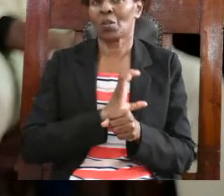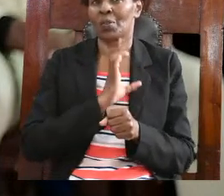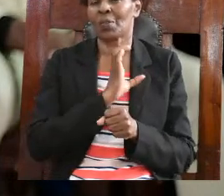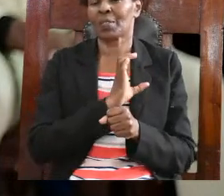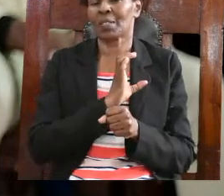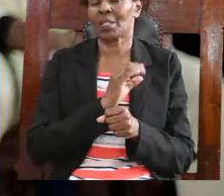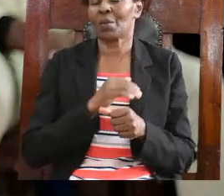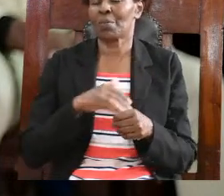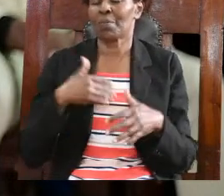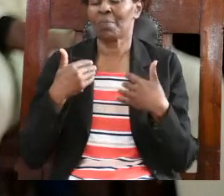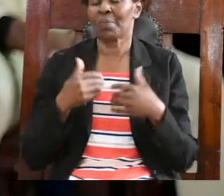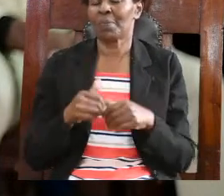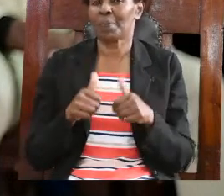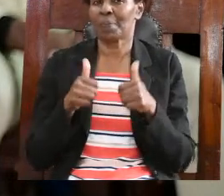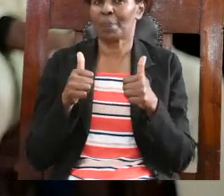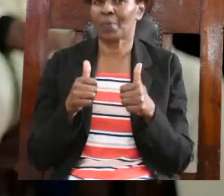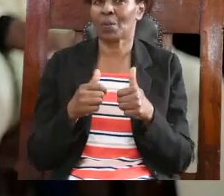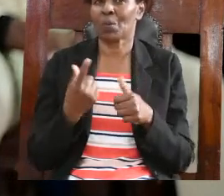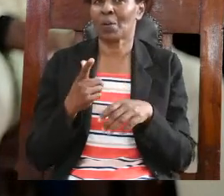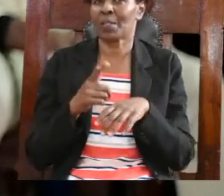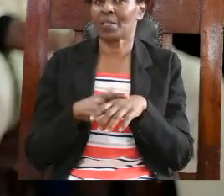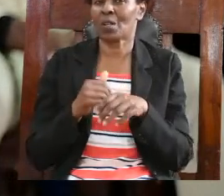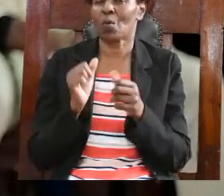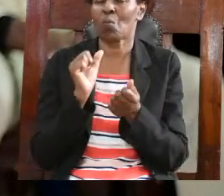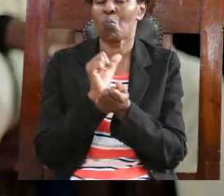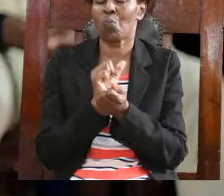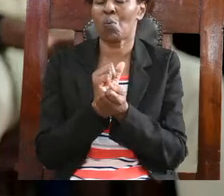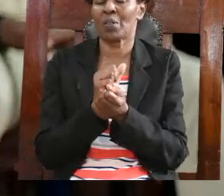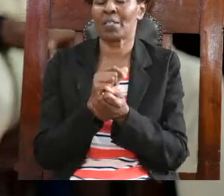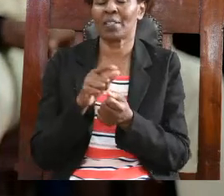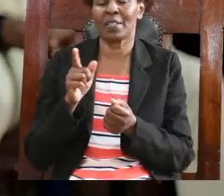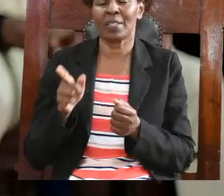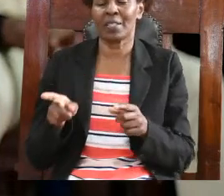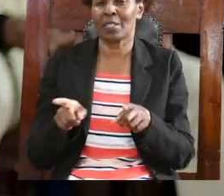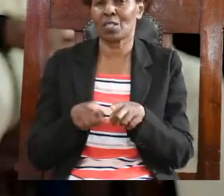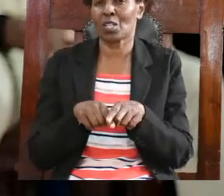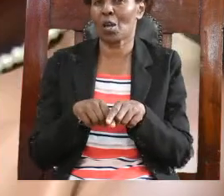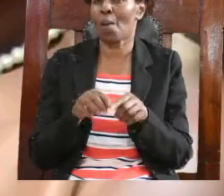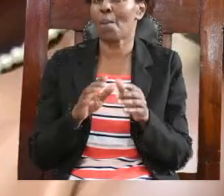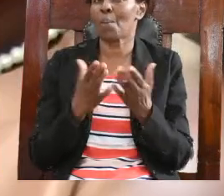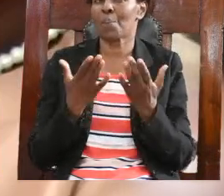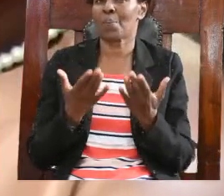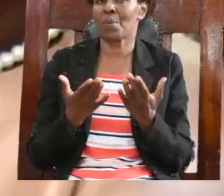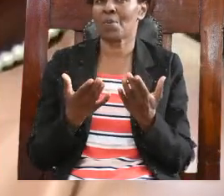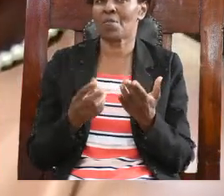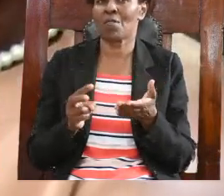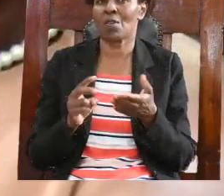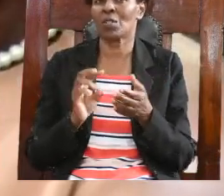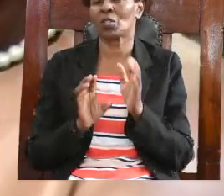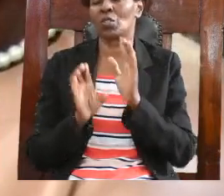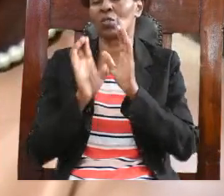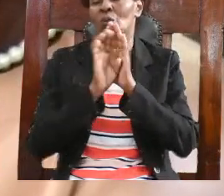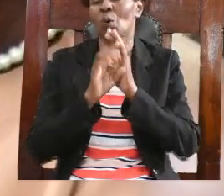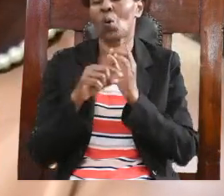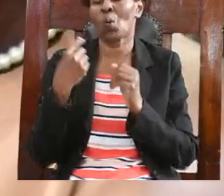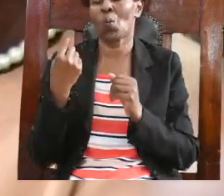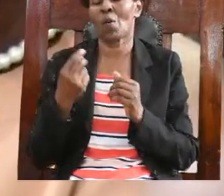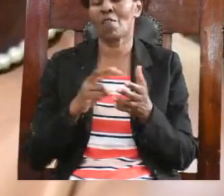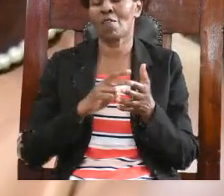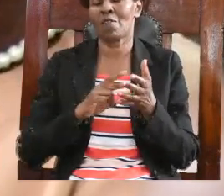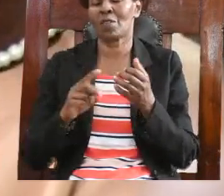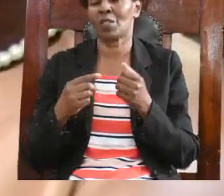mienendo. Na ndiposa wakati mmoja, Paulo katika kitabu hiki cha Wafilipi sura ya kwanza, mstari wa